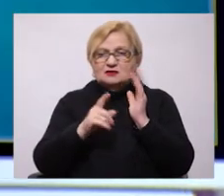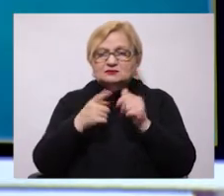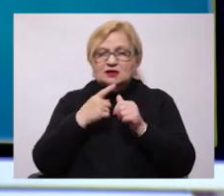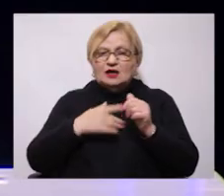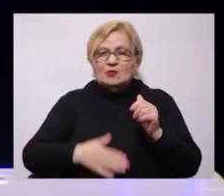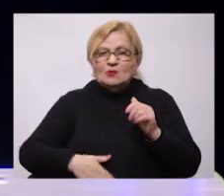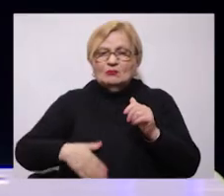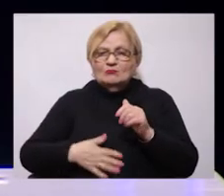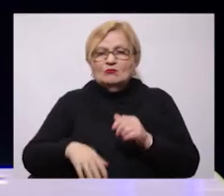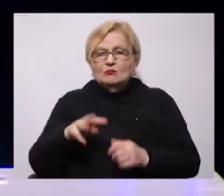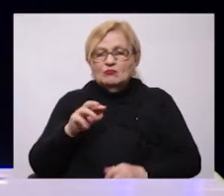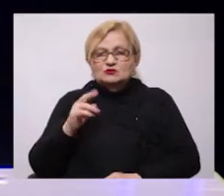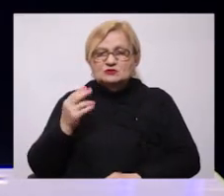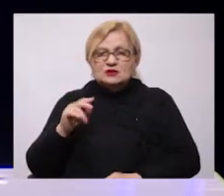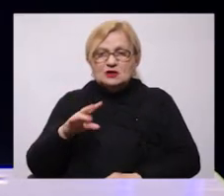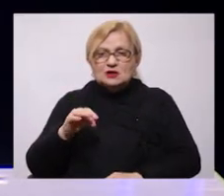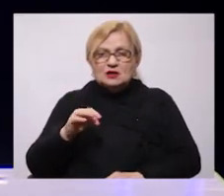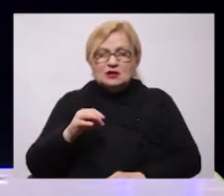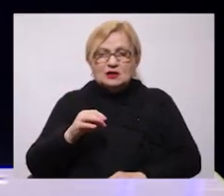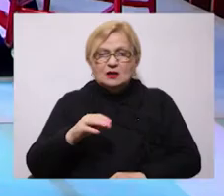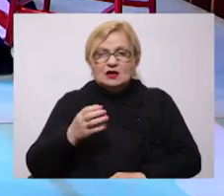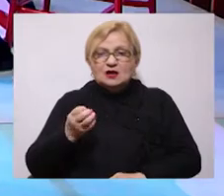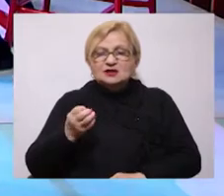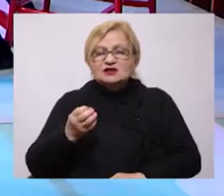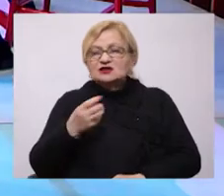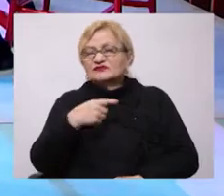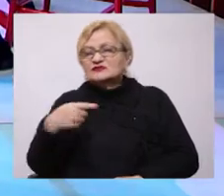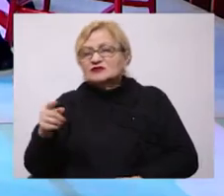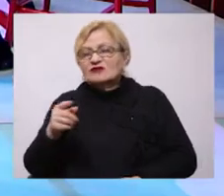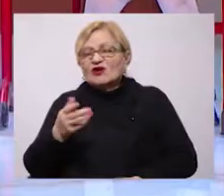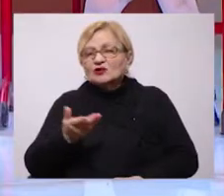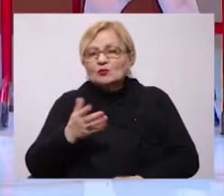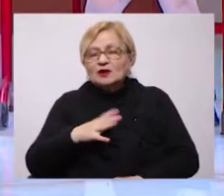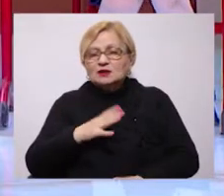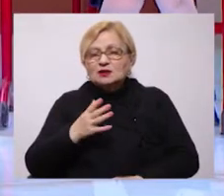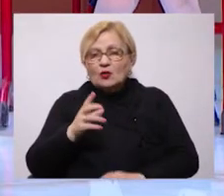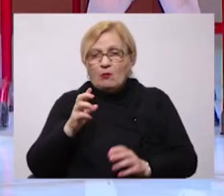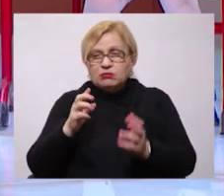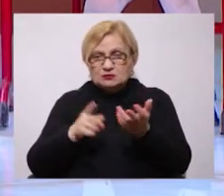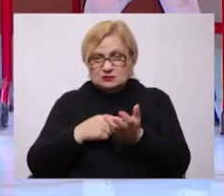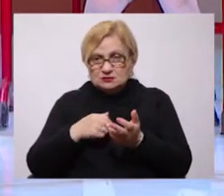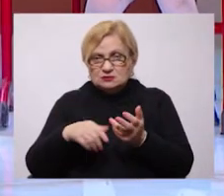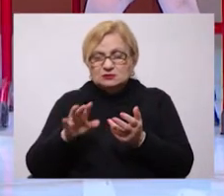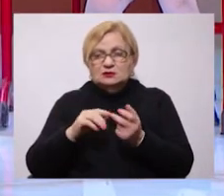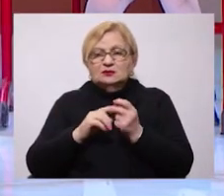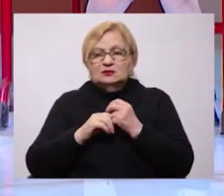ხო? კი ბატონო. შემდეგი რომელი ასო იყო? აბა თქვენს ფოტოებს დახედეთ და მიკარნახეთ.